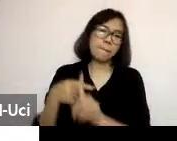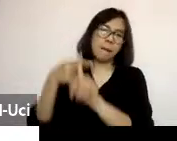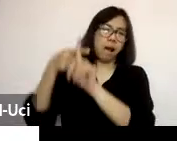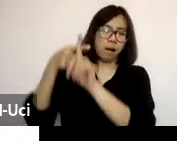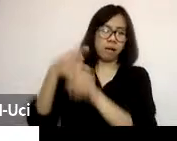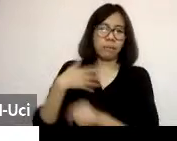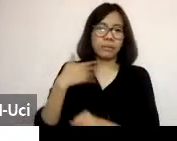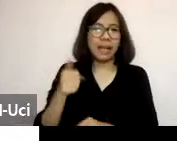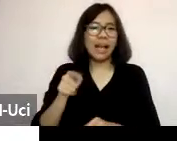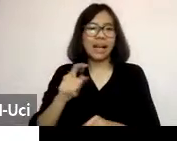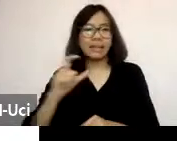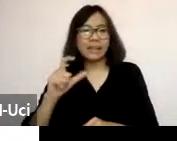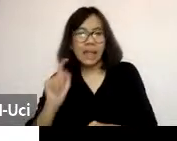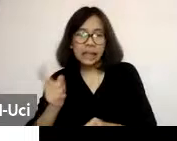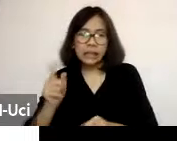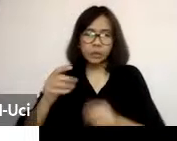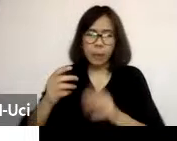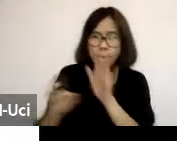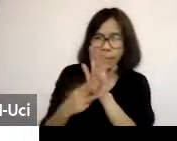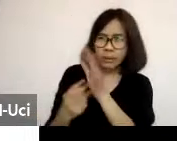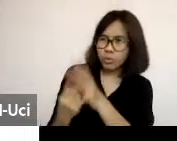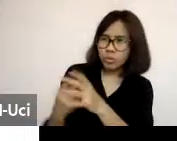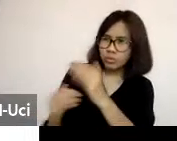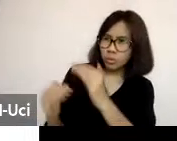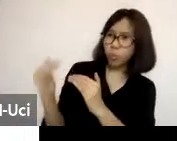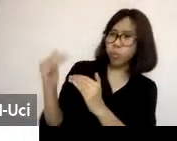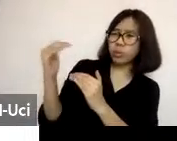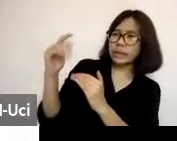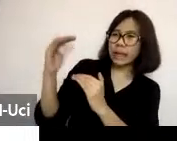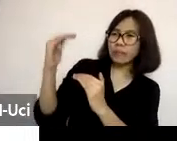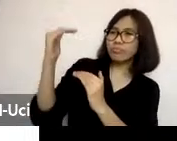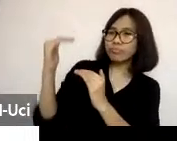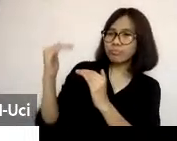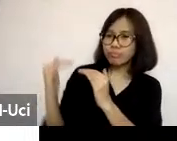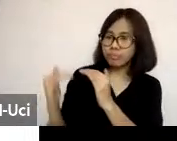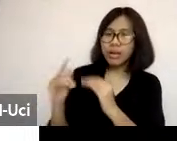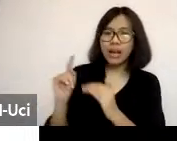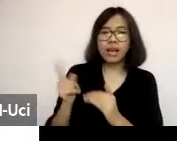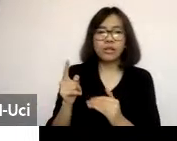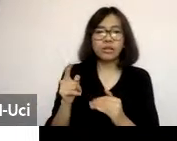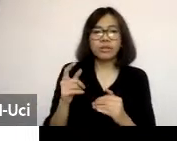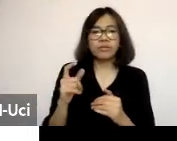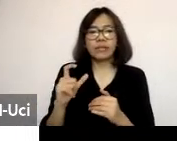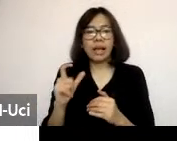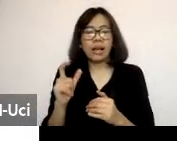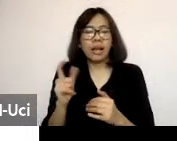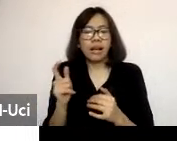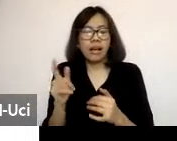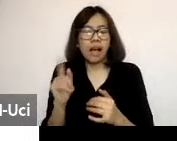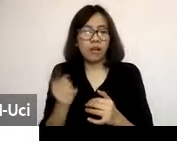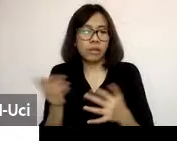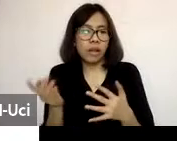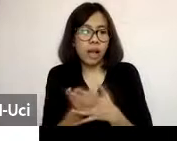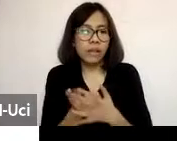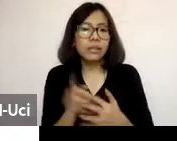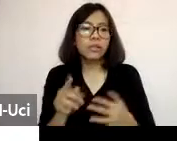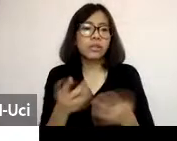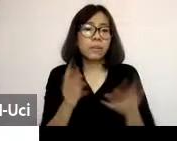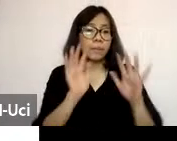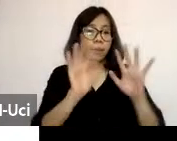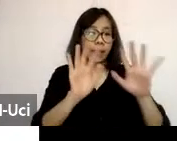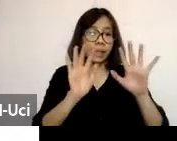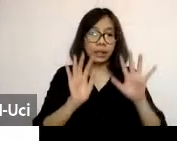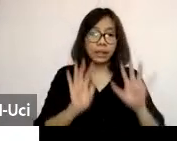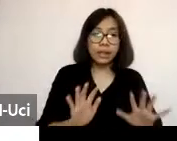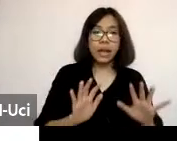nanti spasi yang sifatnya lebih cepat murah dan kemudian media penyelesaian sengketa